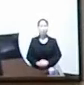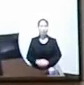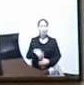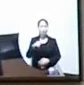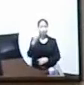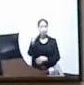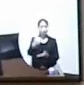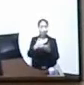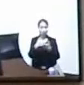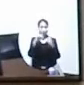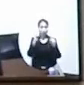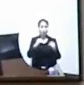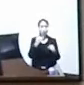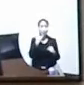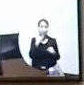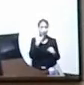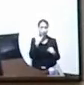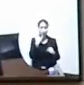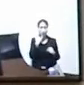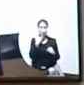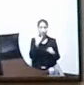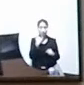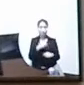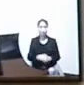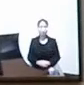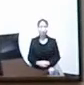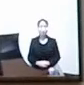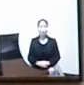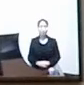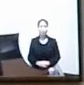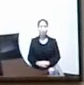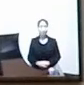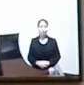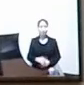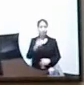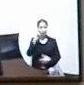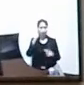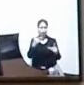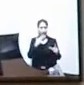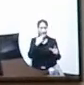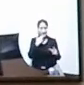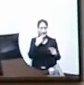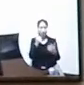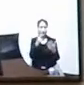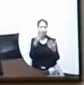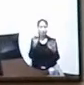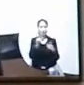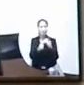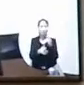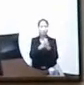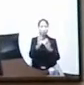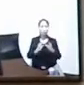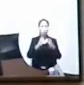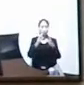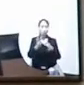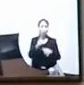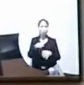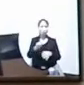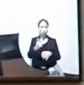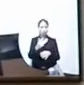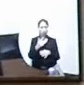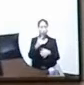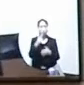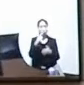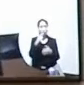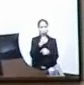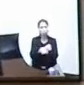본안건을 원안대로 가결하고자 하는데 이유 없으십니까? 이거 없으므로 의사일정 제8항 안동시 국가보훈 대상자 예우 및 지원에